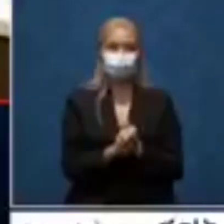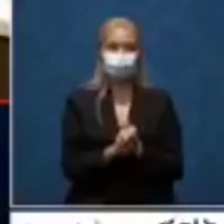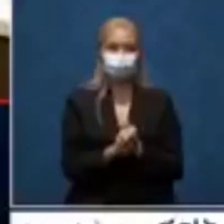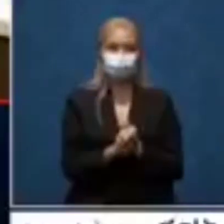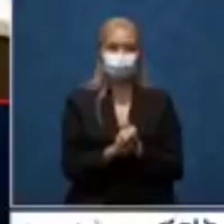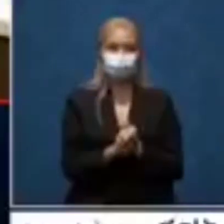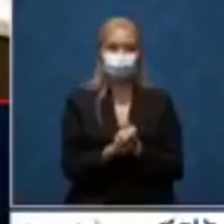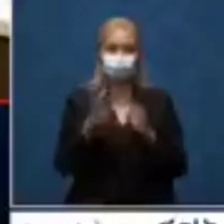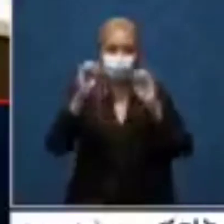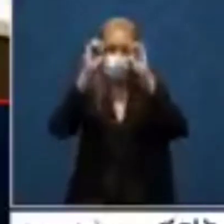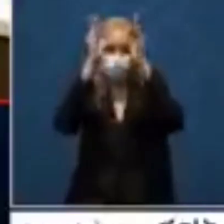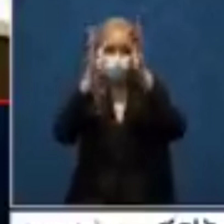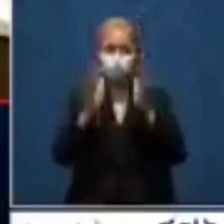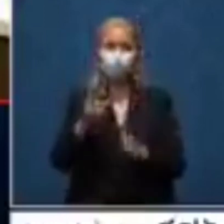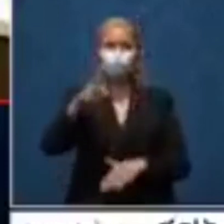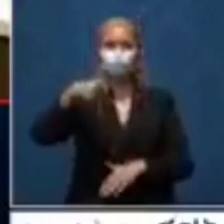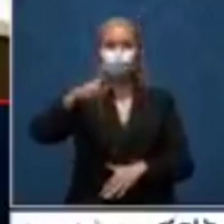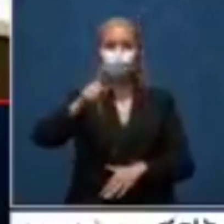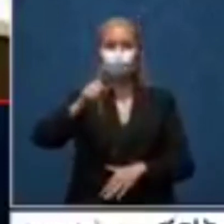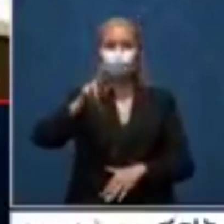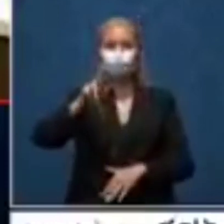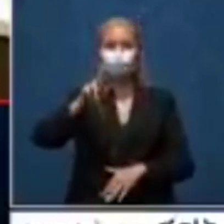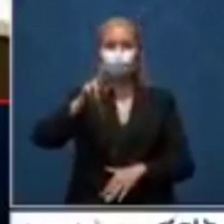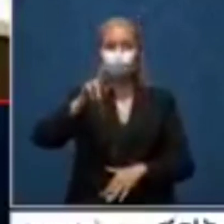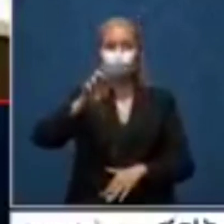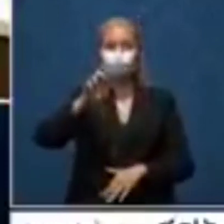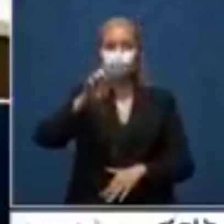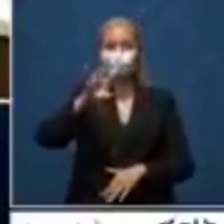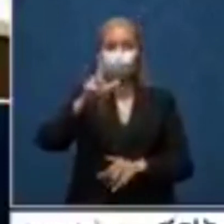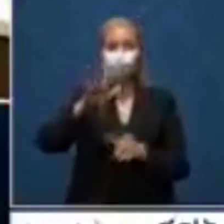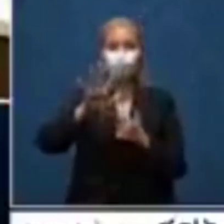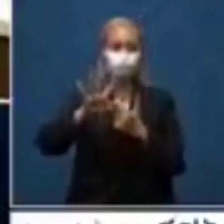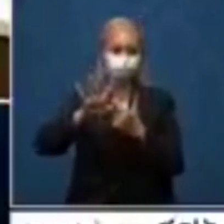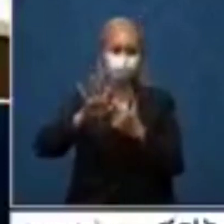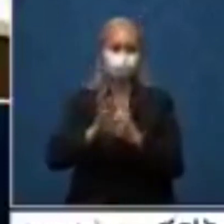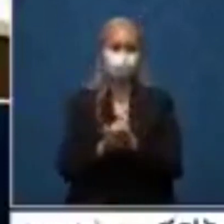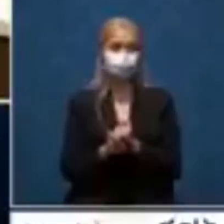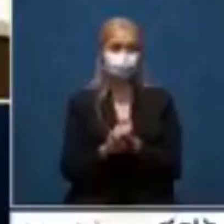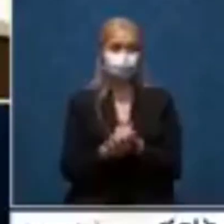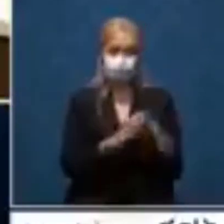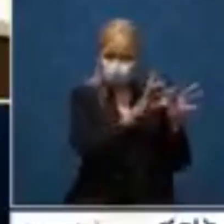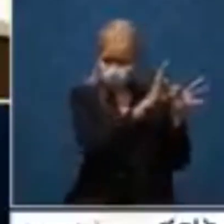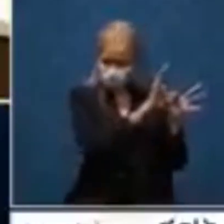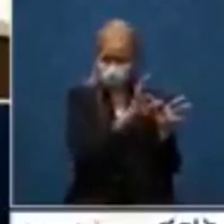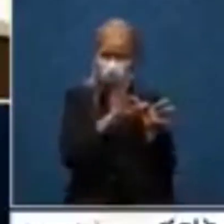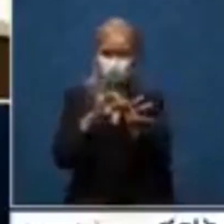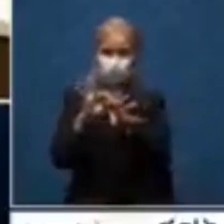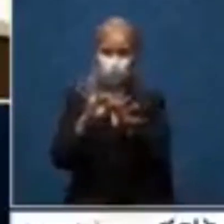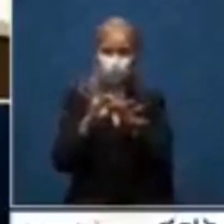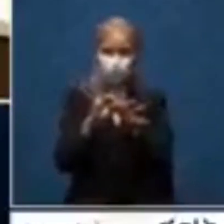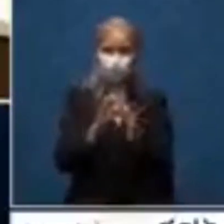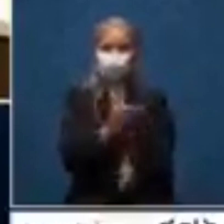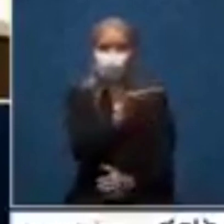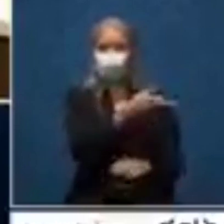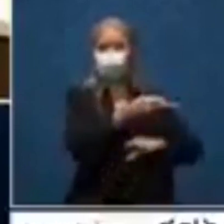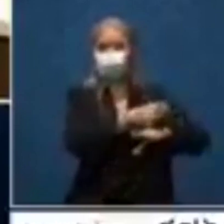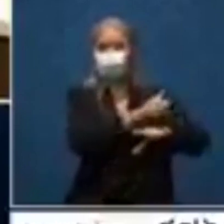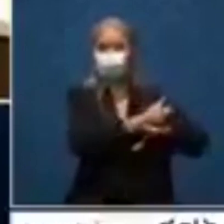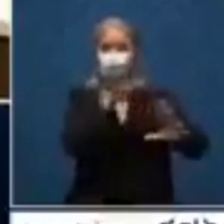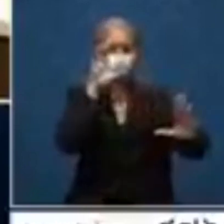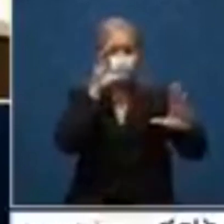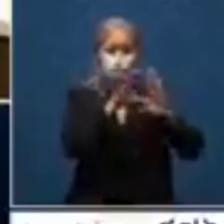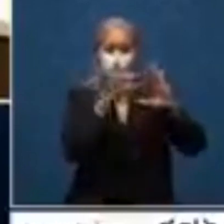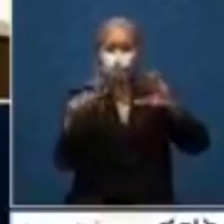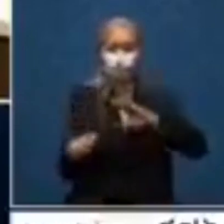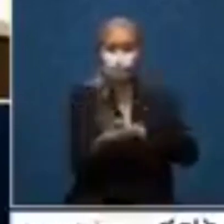ท่านธนมรัตน์ครับเรื่องนี้คงไม่เกี่ยวกับยติครับมันเป็นเรื่องที ่มันต่อเนื่องกันกับที่ท่านประธานไม่อนุญาตให้นำสไลด์นะคะ